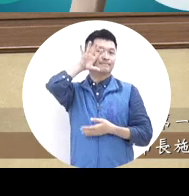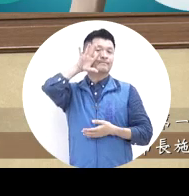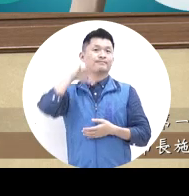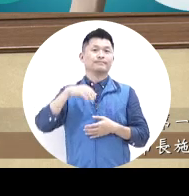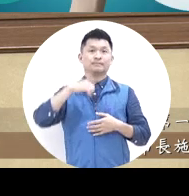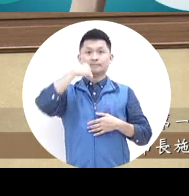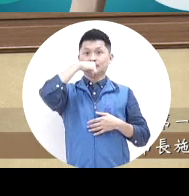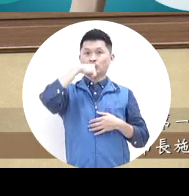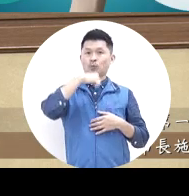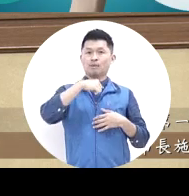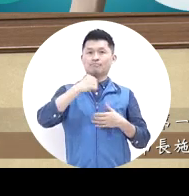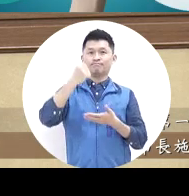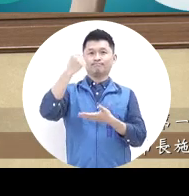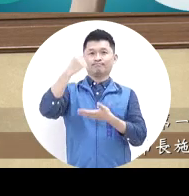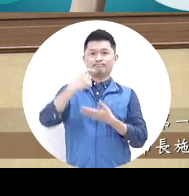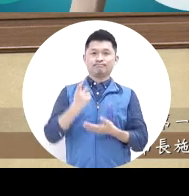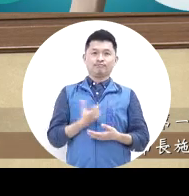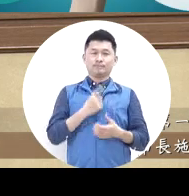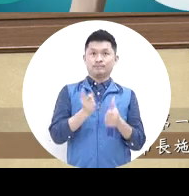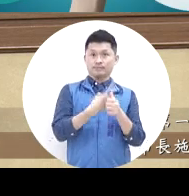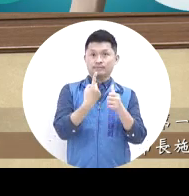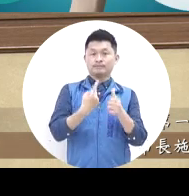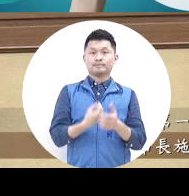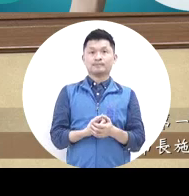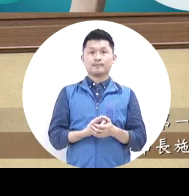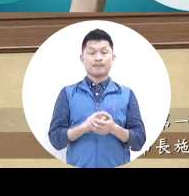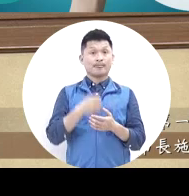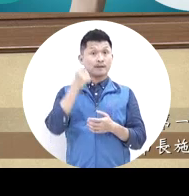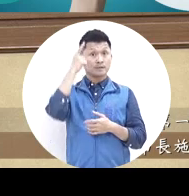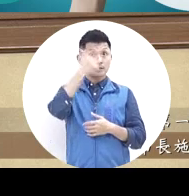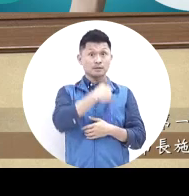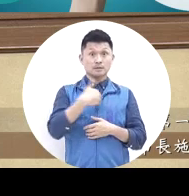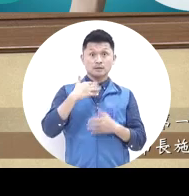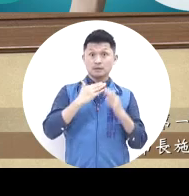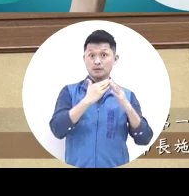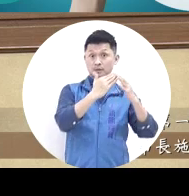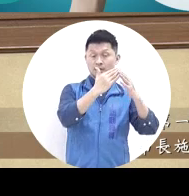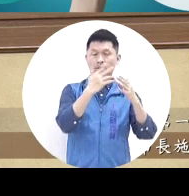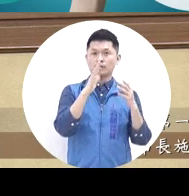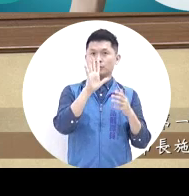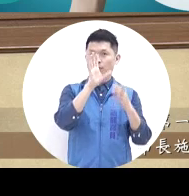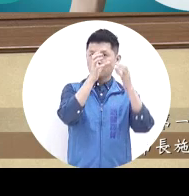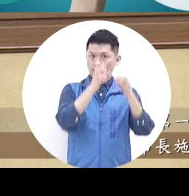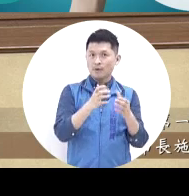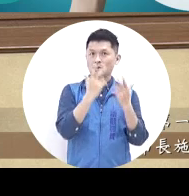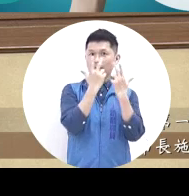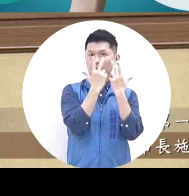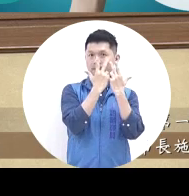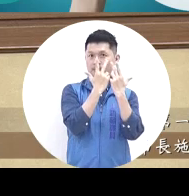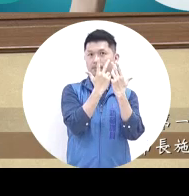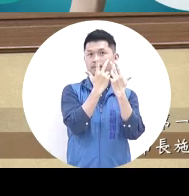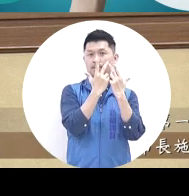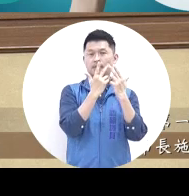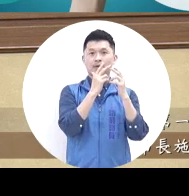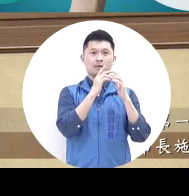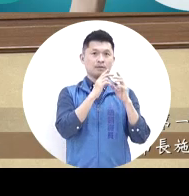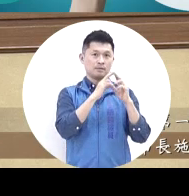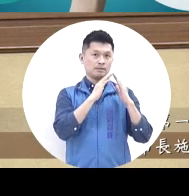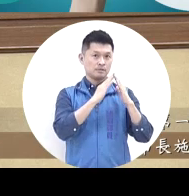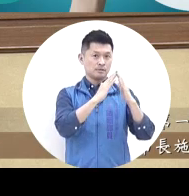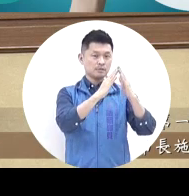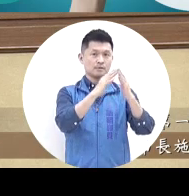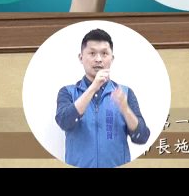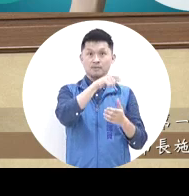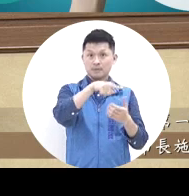奖项。在智能城市的推动里面，我们有新北智慧社区 APP、 智慧卫生